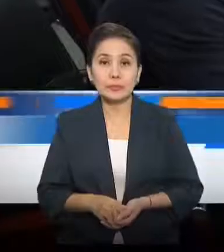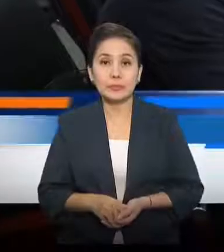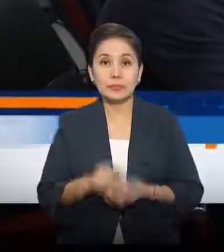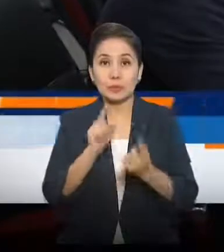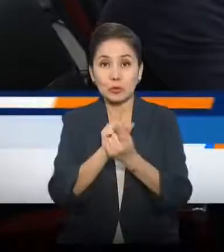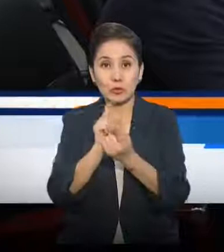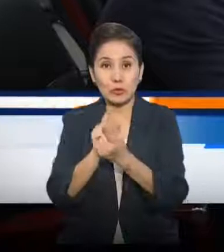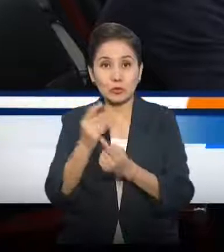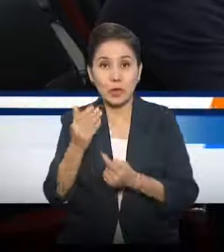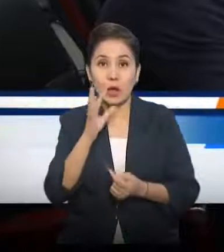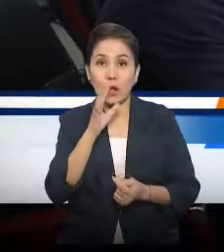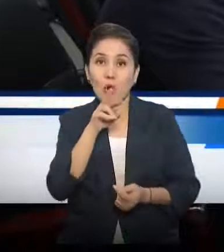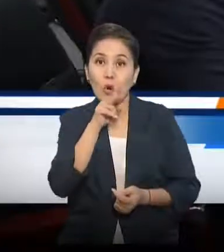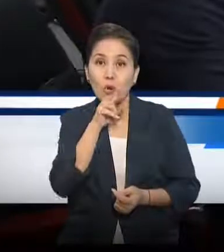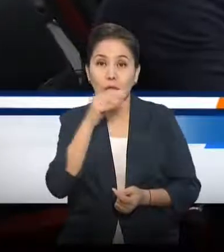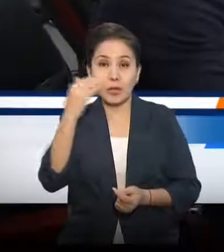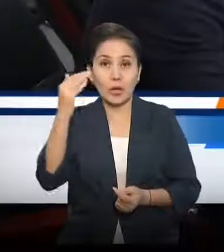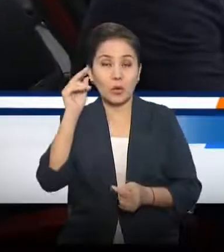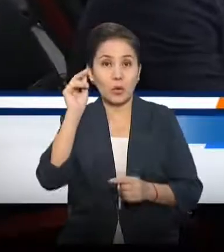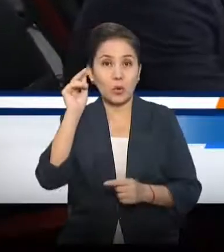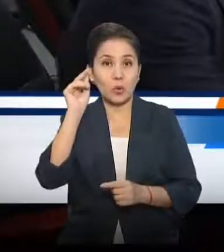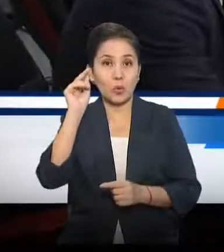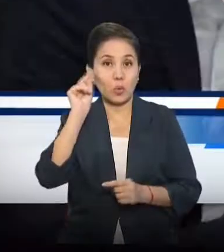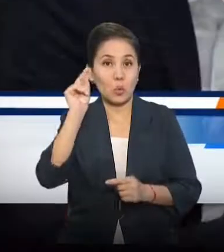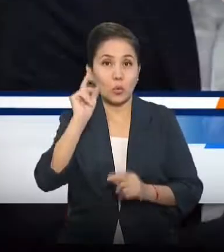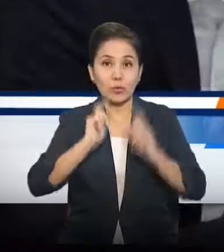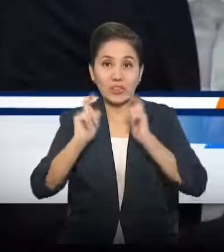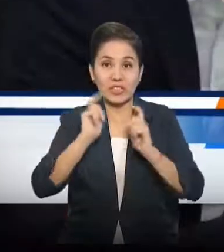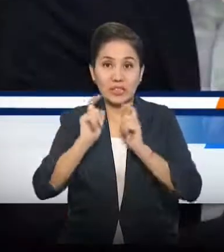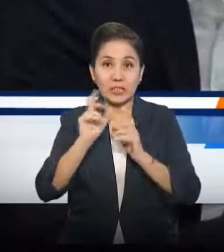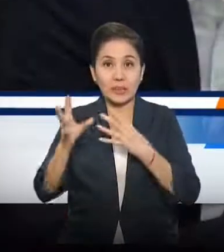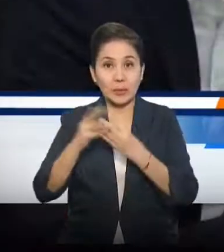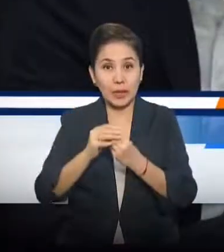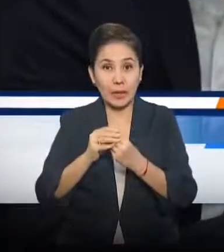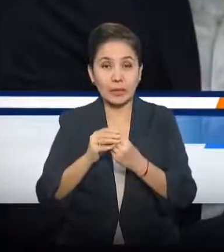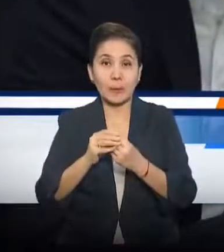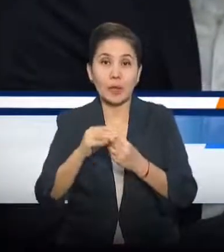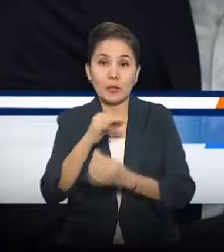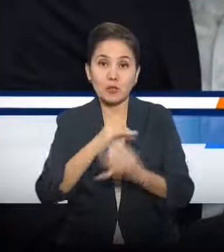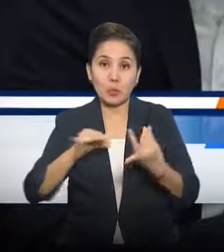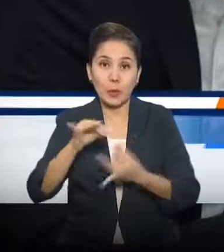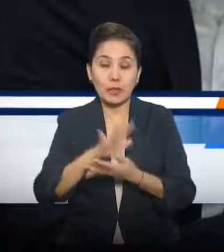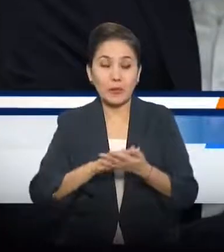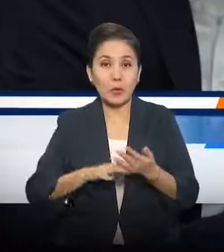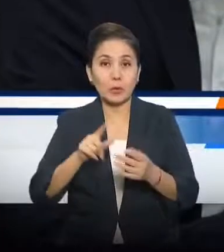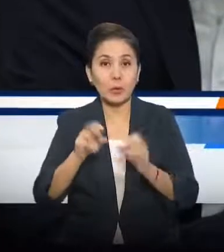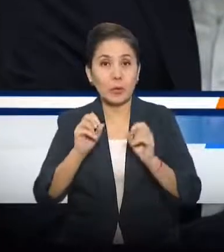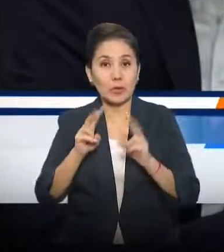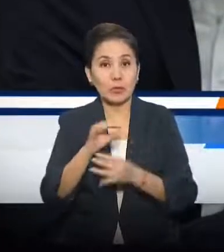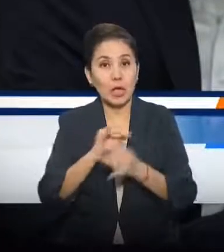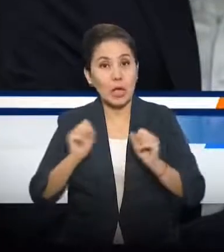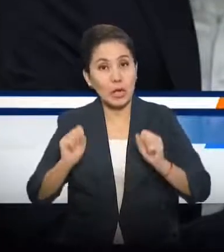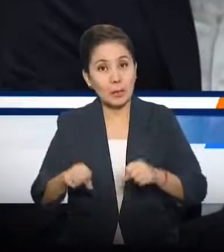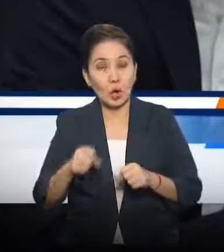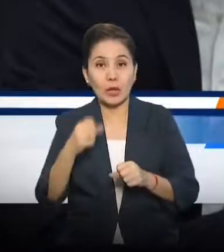Учрашуда Корея Республикасы университеті филиалыны йолге қойыш таклифі мұхакема қылынды. Сұхбат давамыда мазкур лойиханың имкониятлары ва